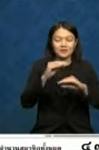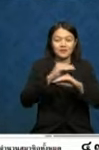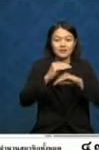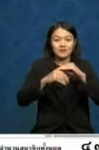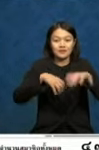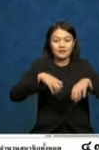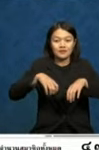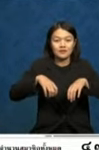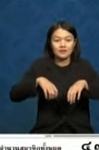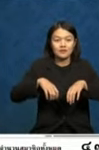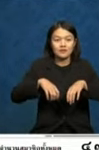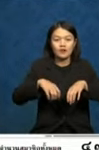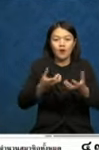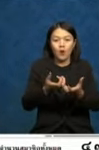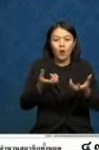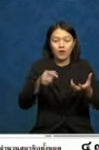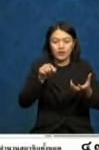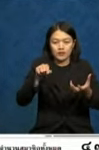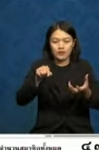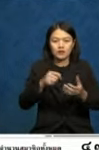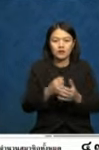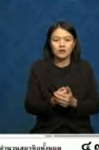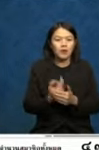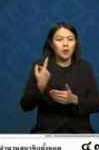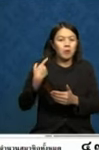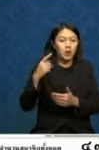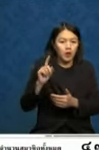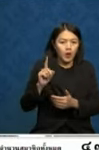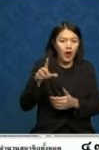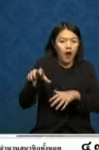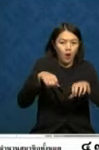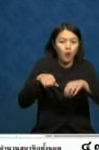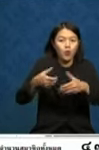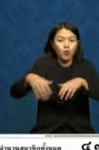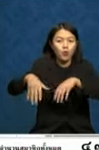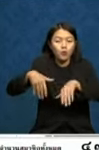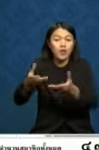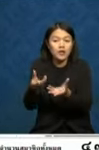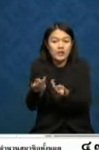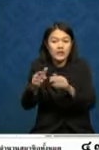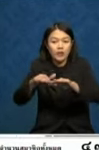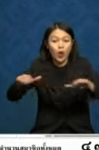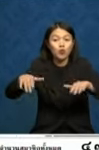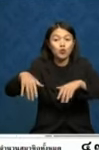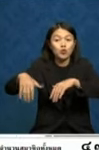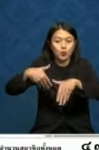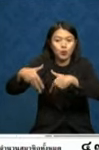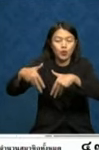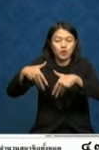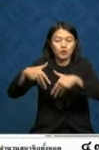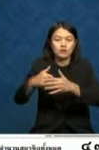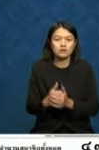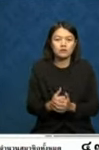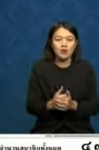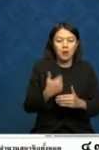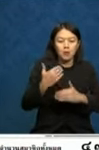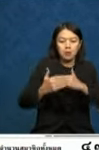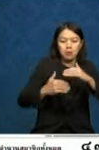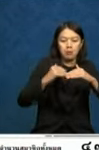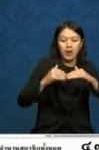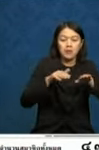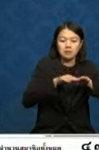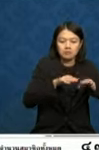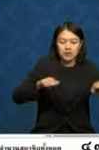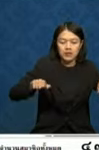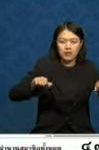ใหม่นะครับให้กับการใช้ประโยชน์ในที่ดินของประชาชน นะครับไม่ว่าจะเป็นเรื่องของการพัฒนาพื้น